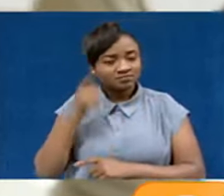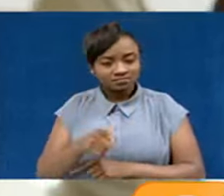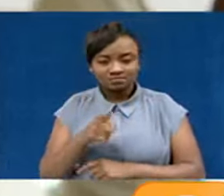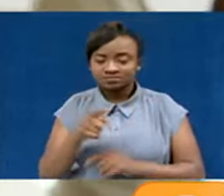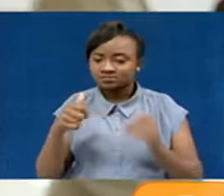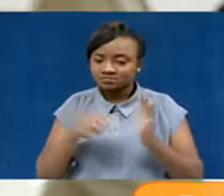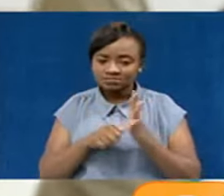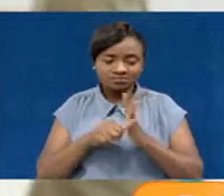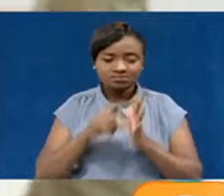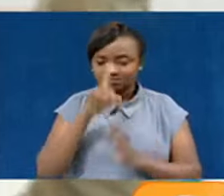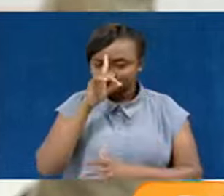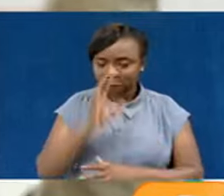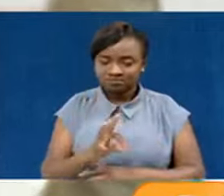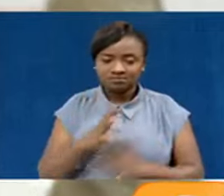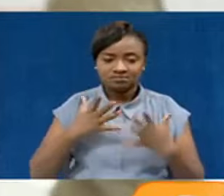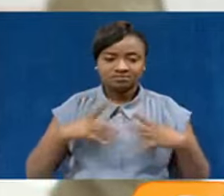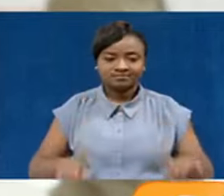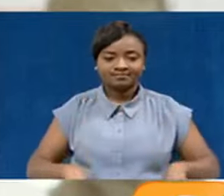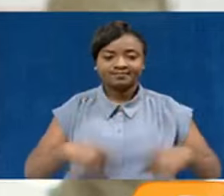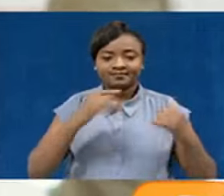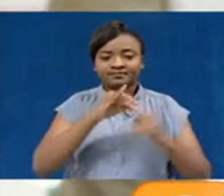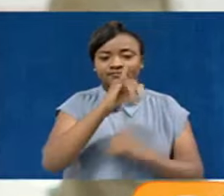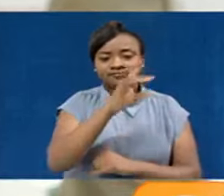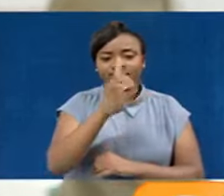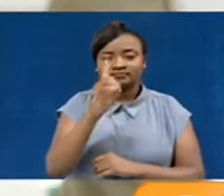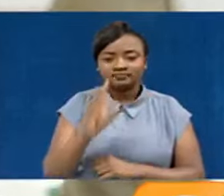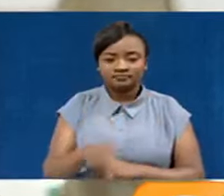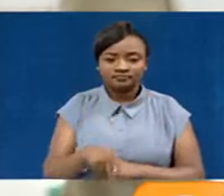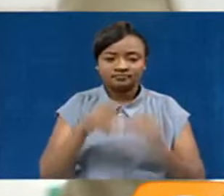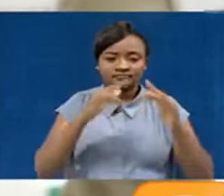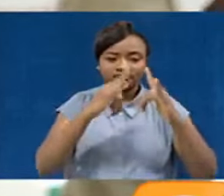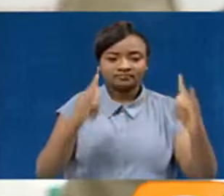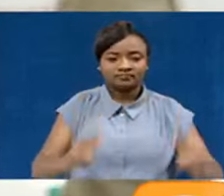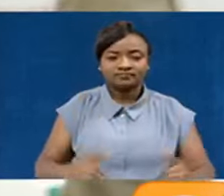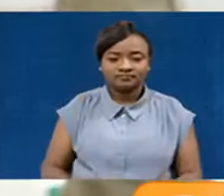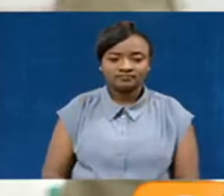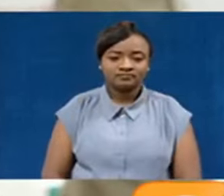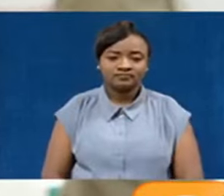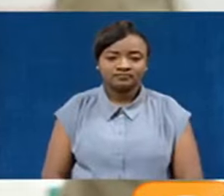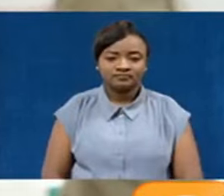communities. Because year in, year out, you can't rebuild and come back.